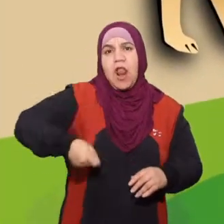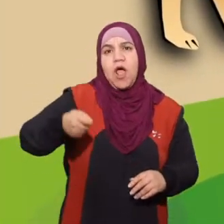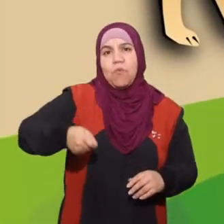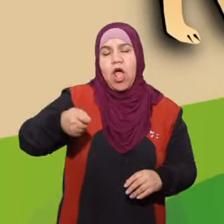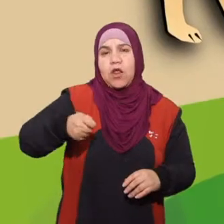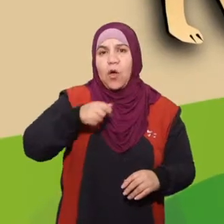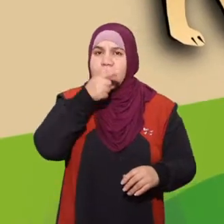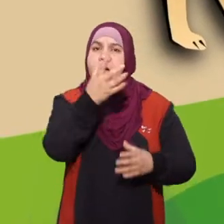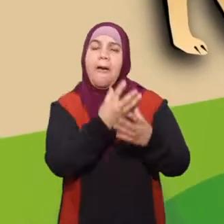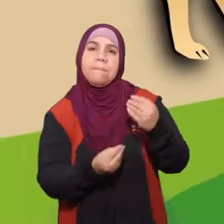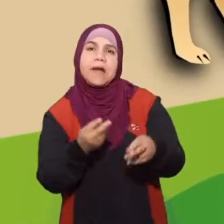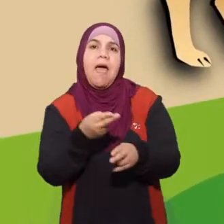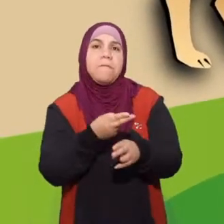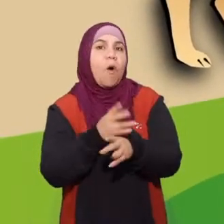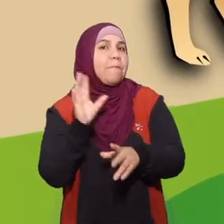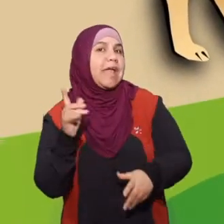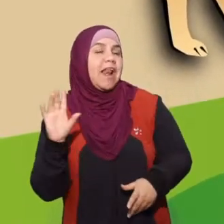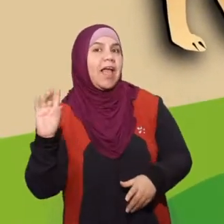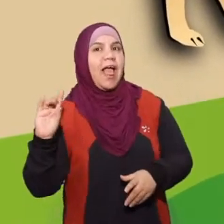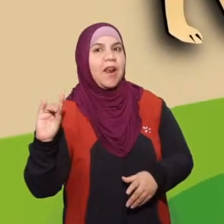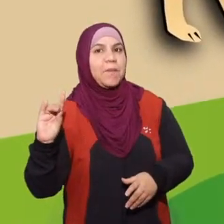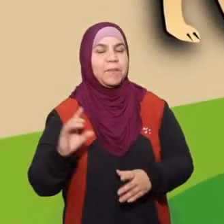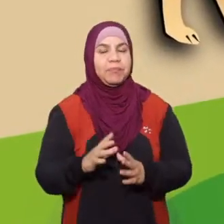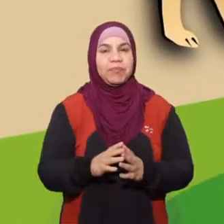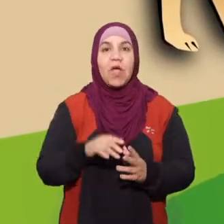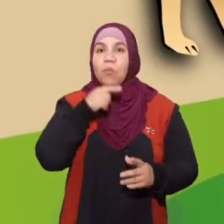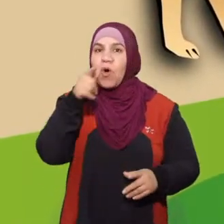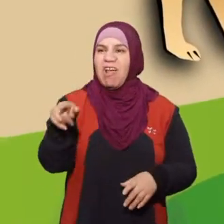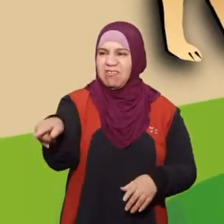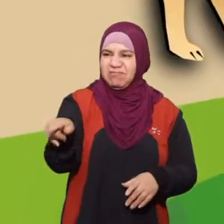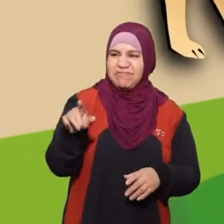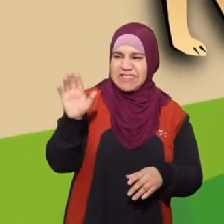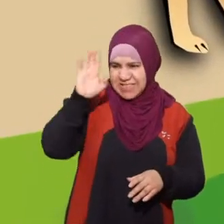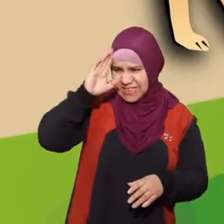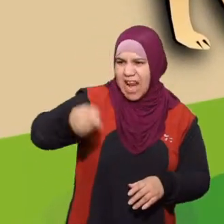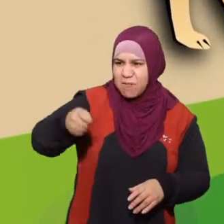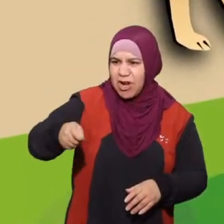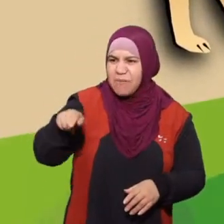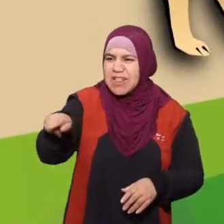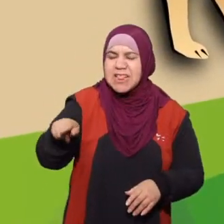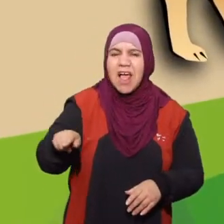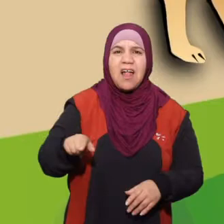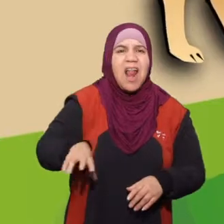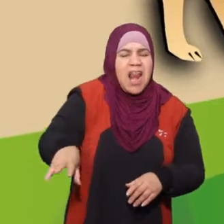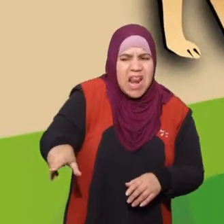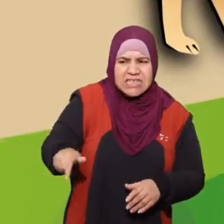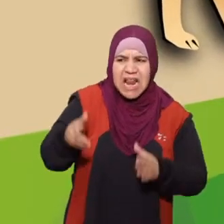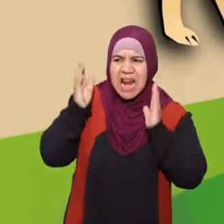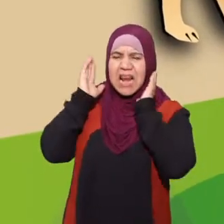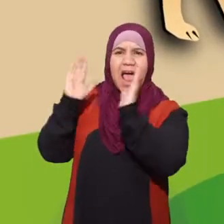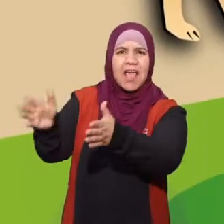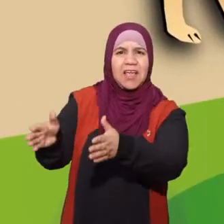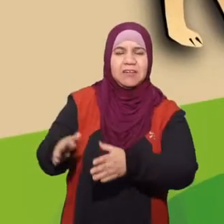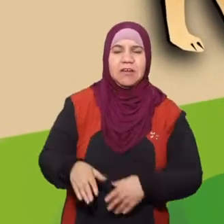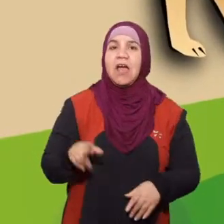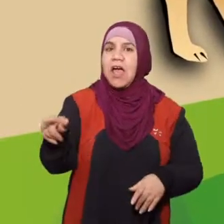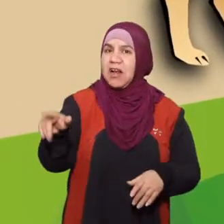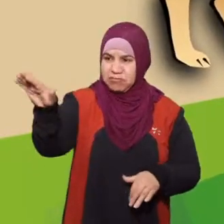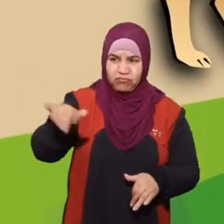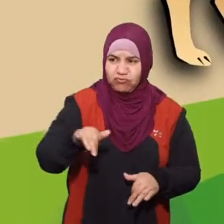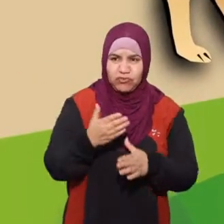السلام عليك يا ابن العم. لا سلام لك ولا عليك أيها اللص اللعين، ما الذي جاء بك إلى